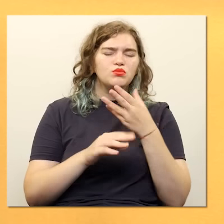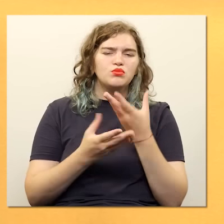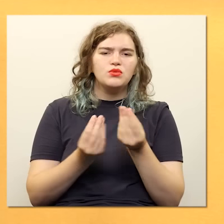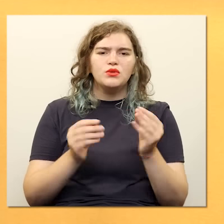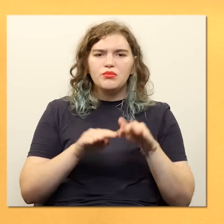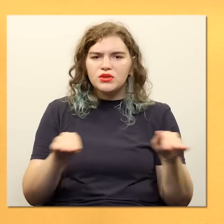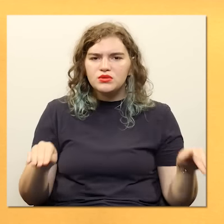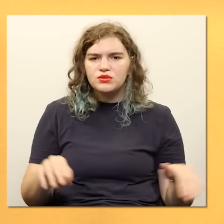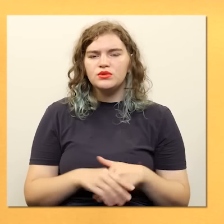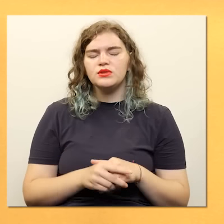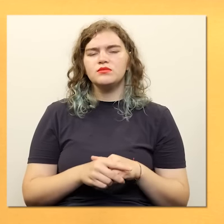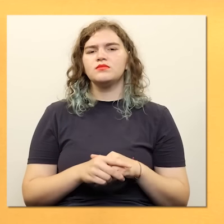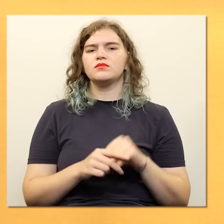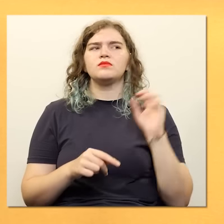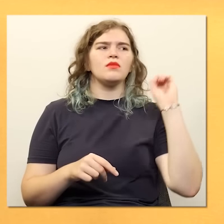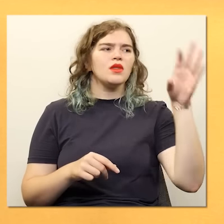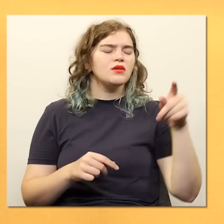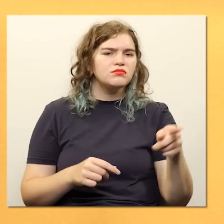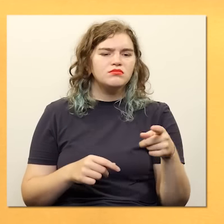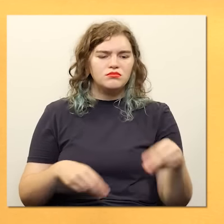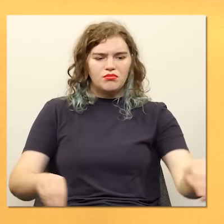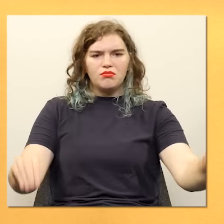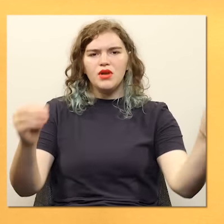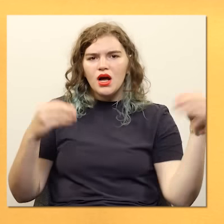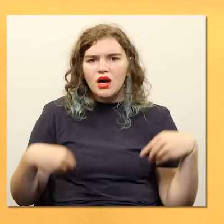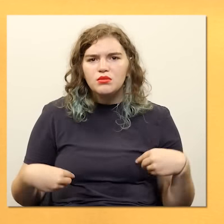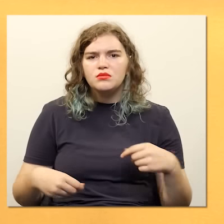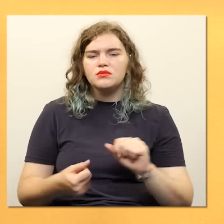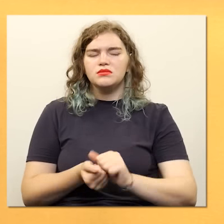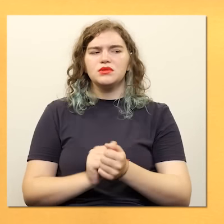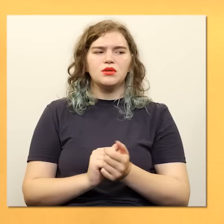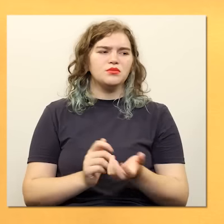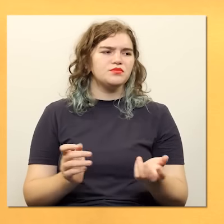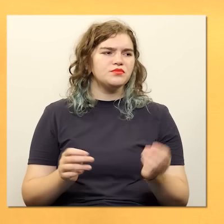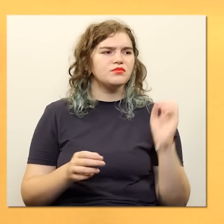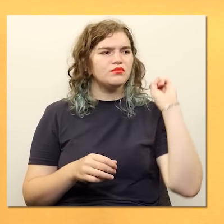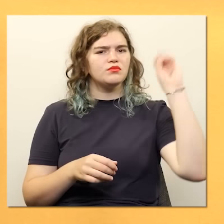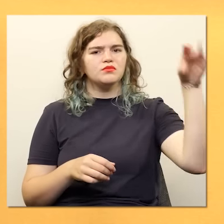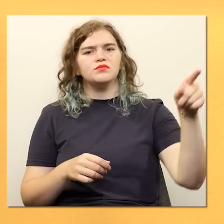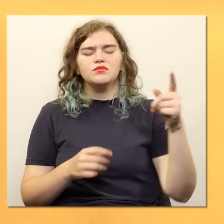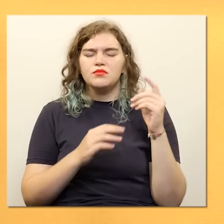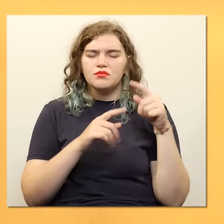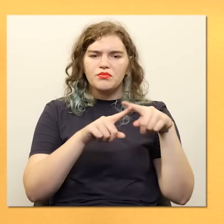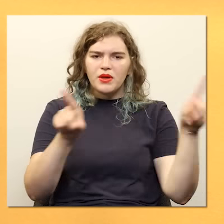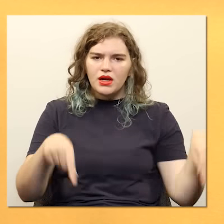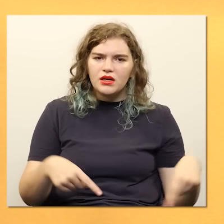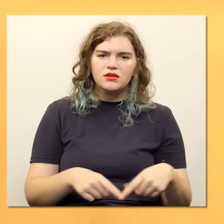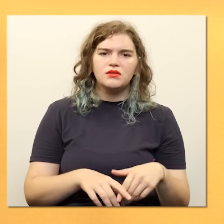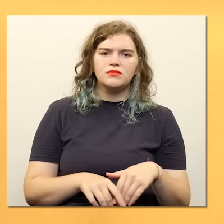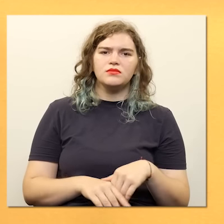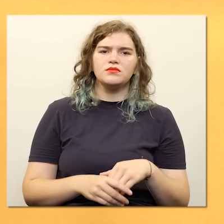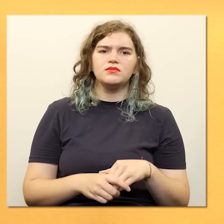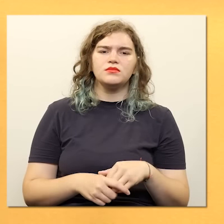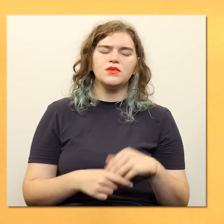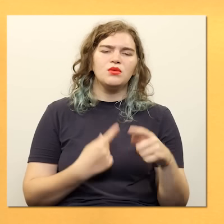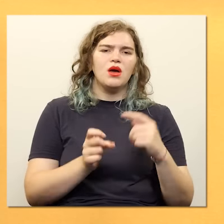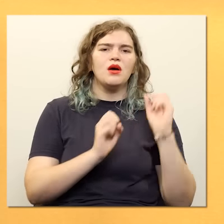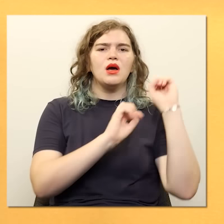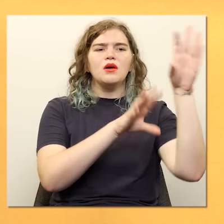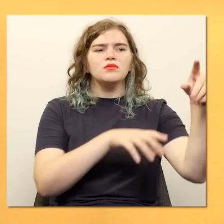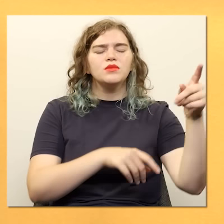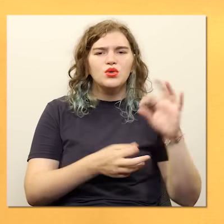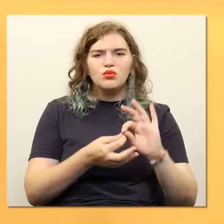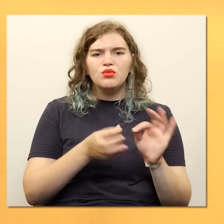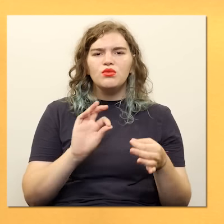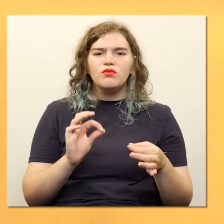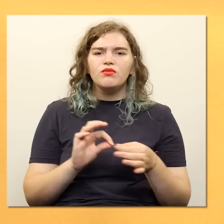plăcinte. Și-o pus pe rudă plapumă. Și-o pus pe rudă perină. Și-o mai pus